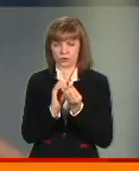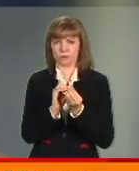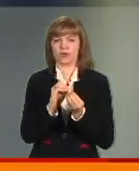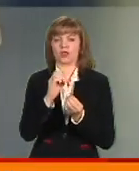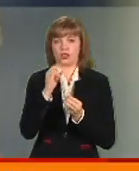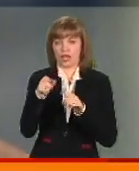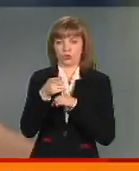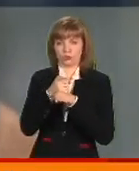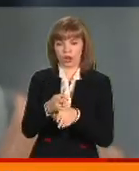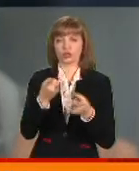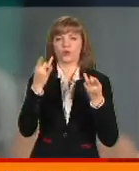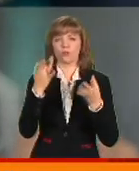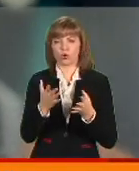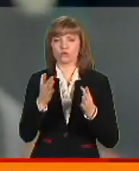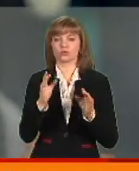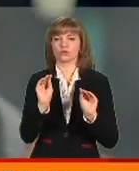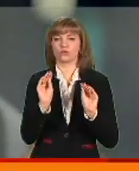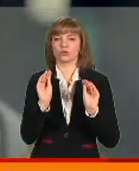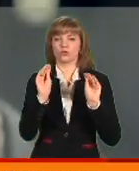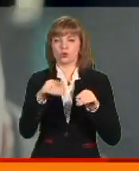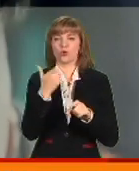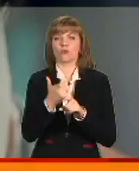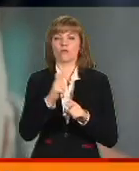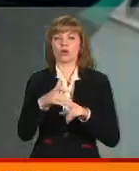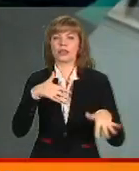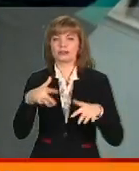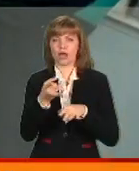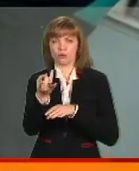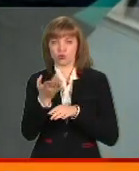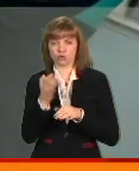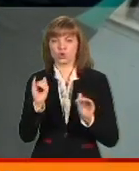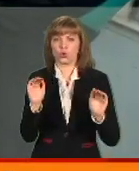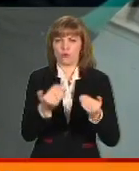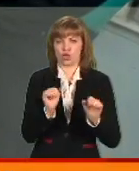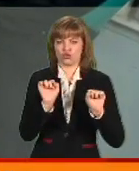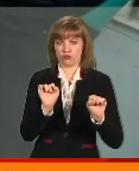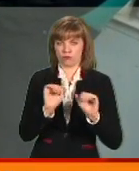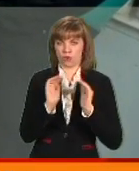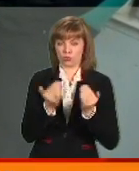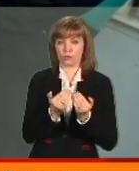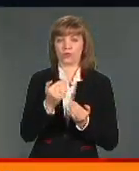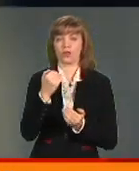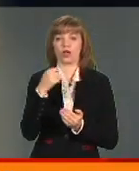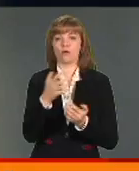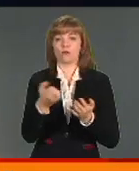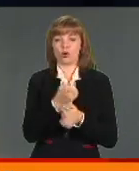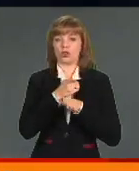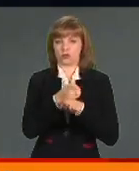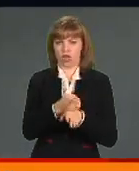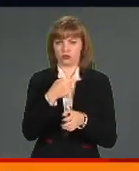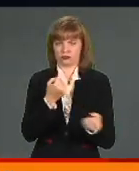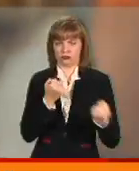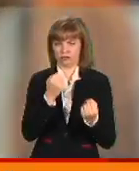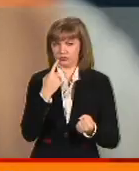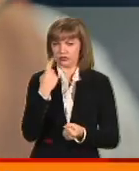моєго танка, просто-напросто повісити більш слабі пушки і уменьшити броню. Соответственно, танк равнопрочный, в